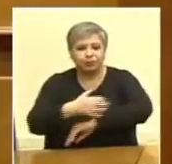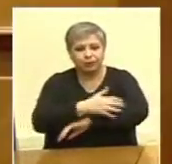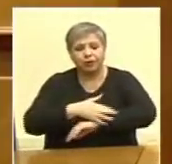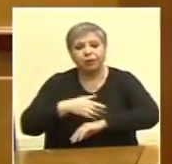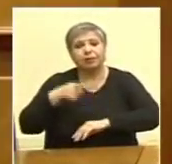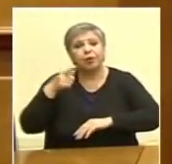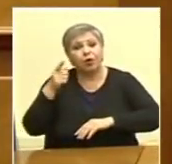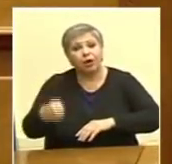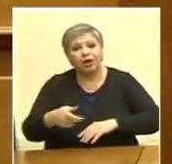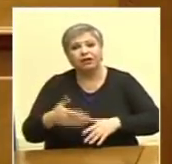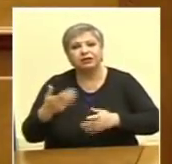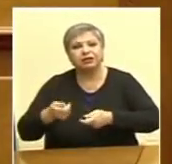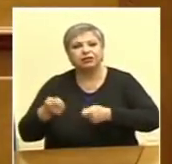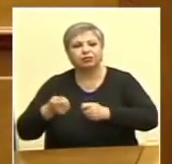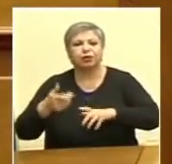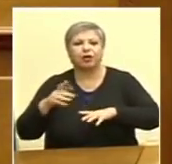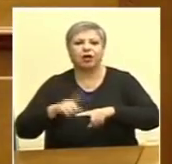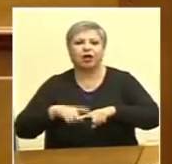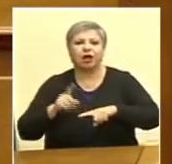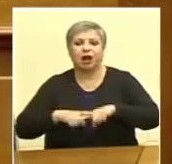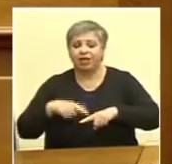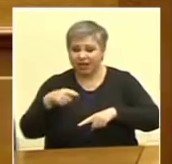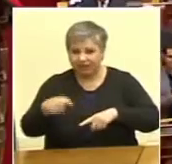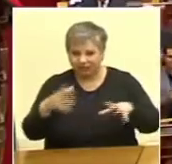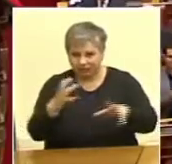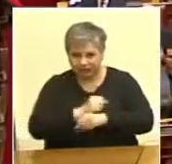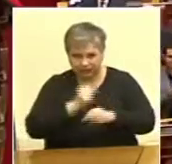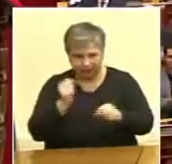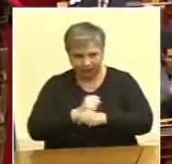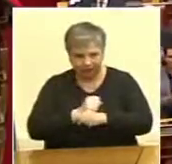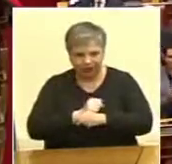να μας ξαναγυρίσετε εκεί. Δεν θα τα καταφέρετε, κύριε Μητσοτάκη.